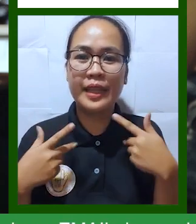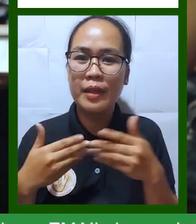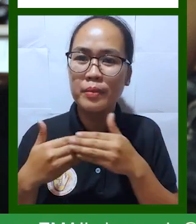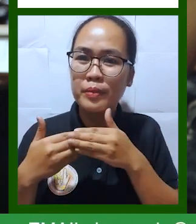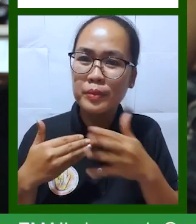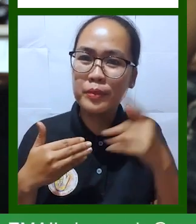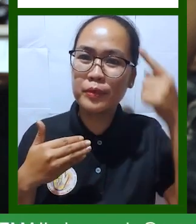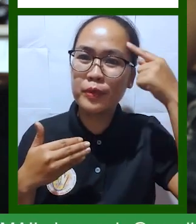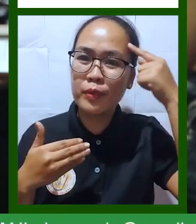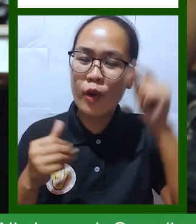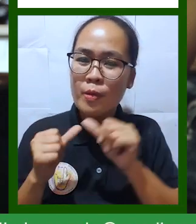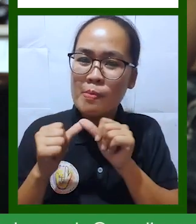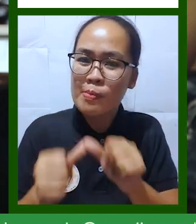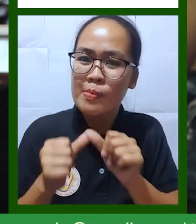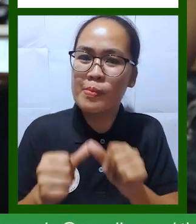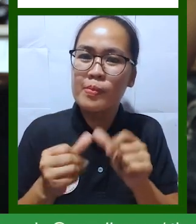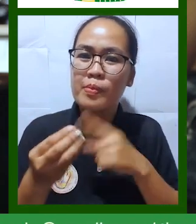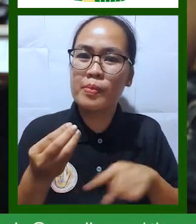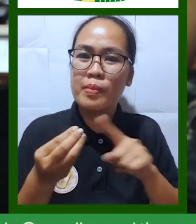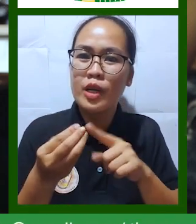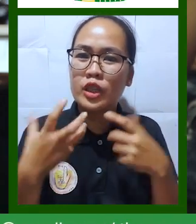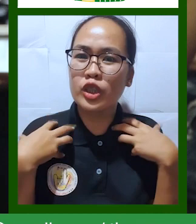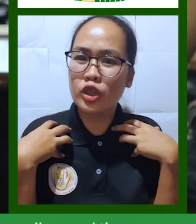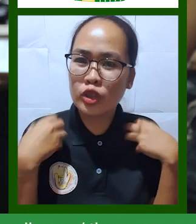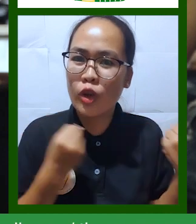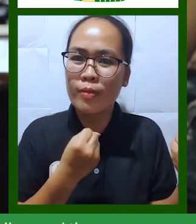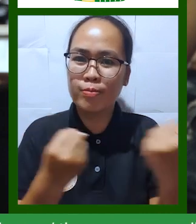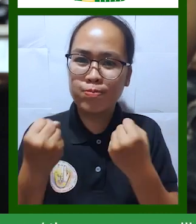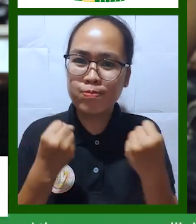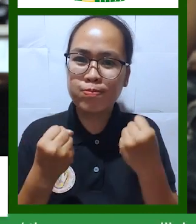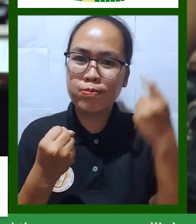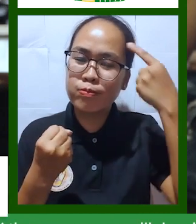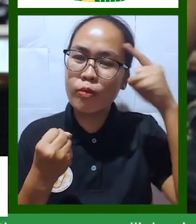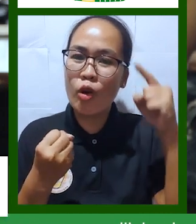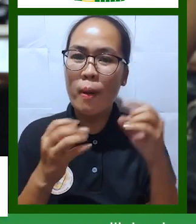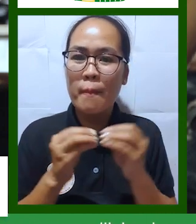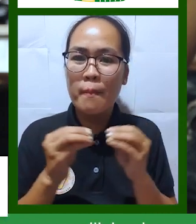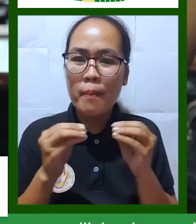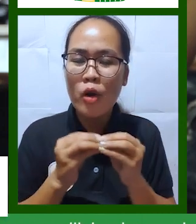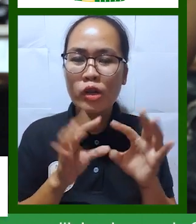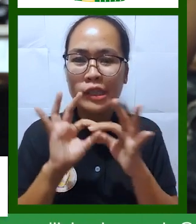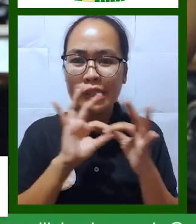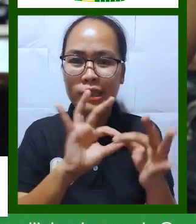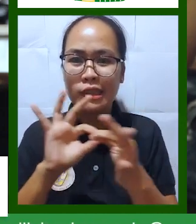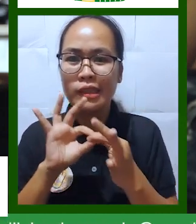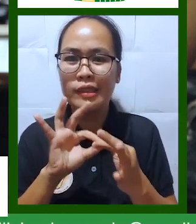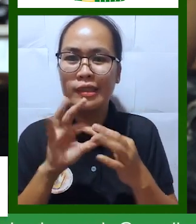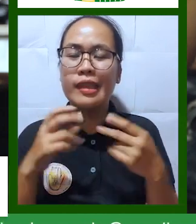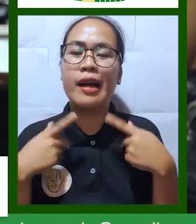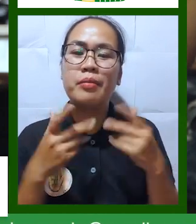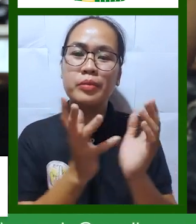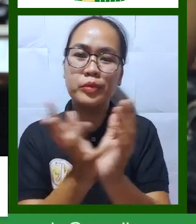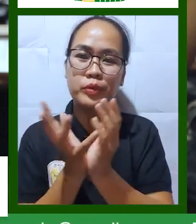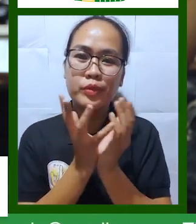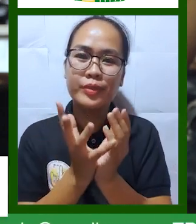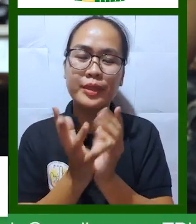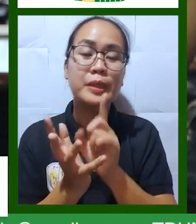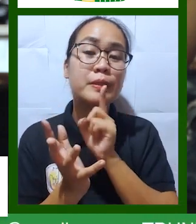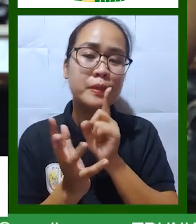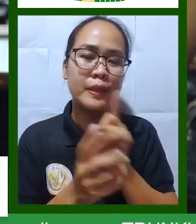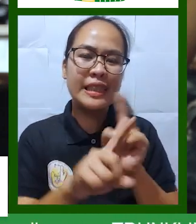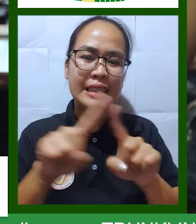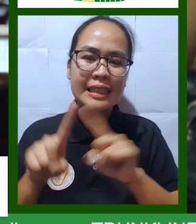po sa pagpapalakas at pagpapatibay ng ating community relations sa pamamagitan po ng iba't ibang